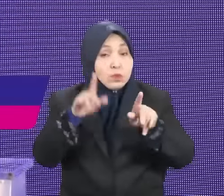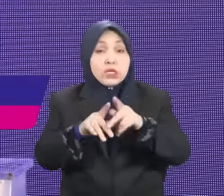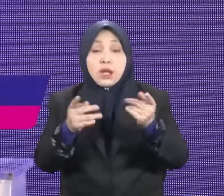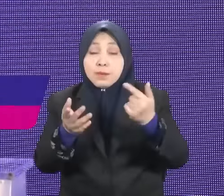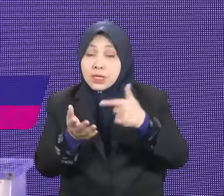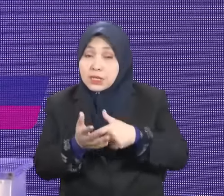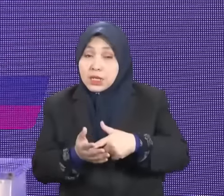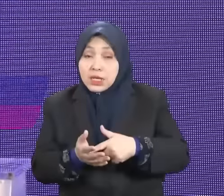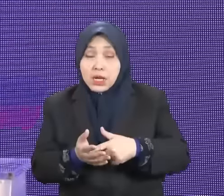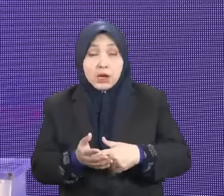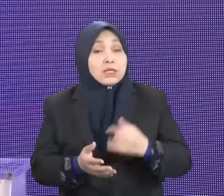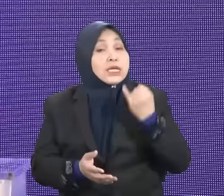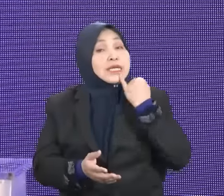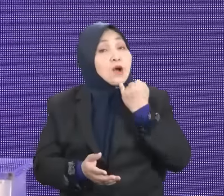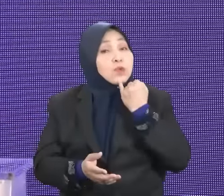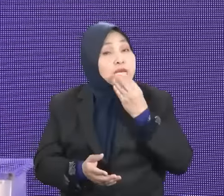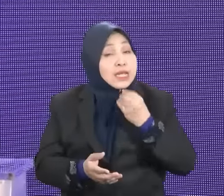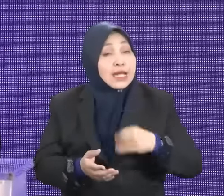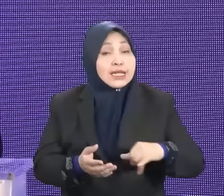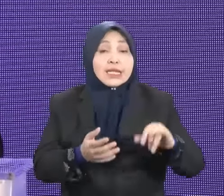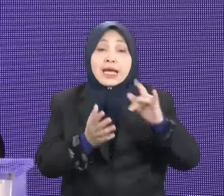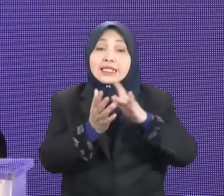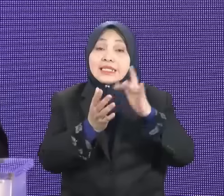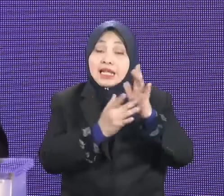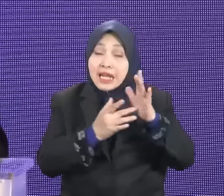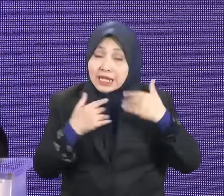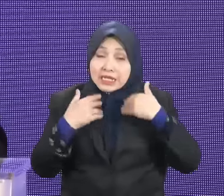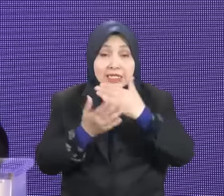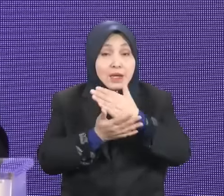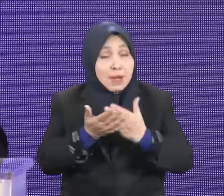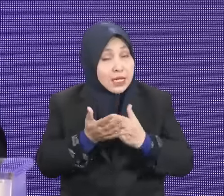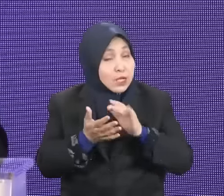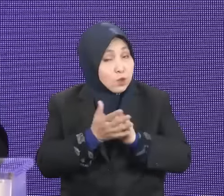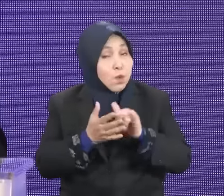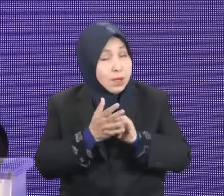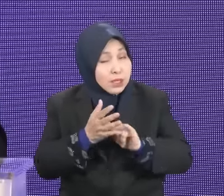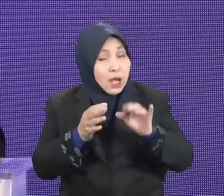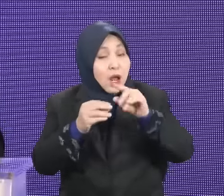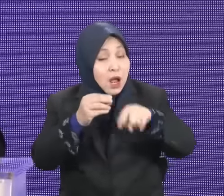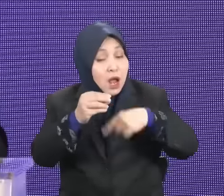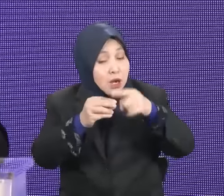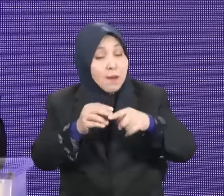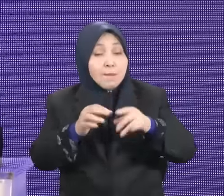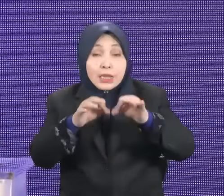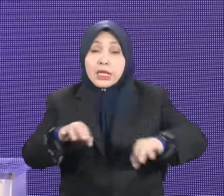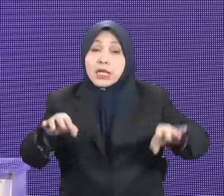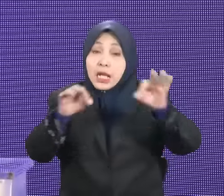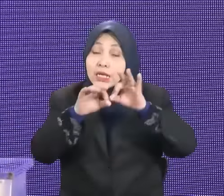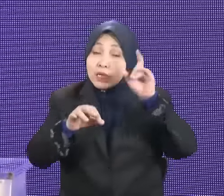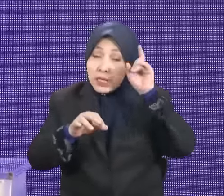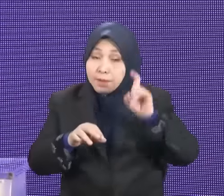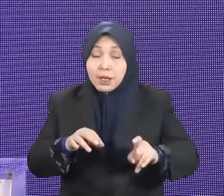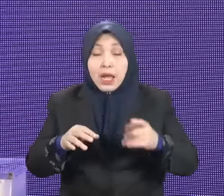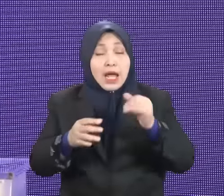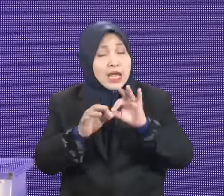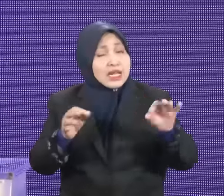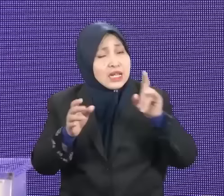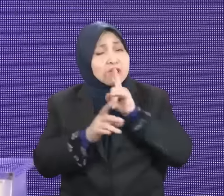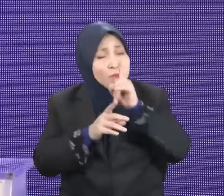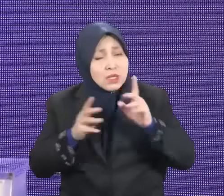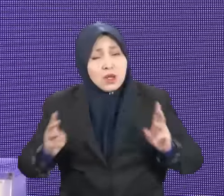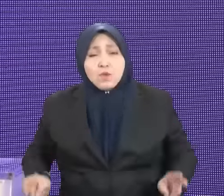Yahudi dan Nasrani ada sebagian daripada mereka Itu poin penting yang kita perlu beri perhatian tentunya bila kita baca ayat ini sebenarnya ayat ini